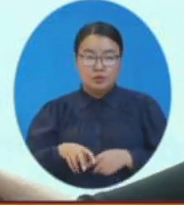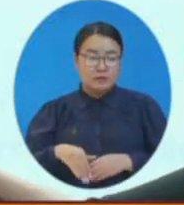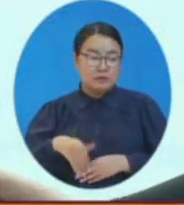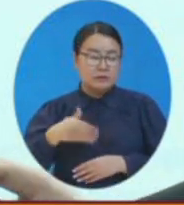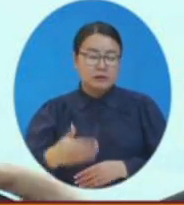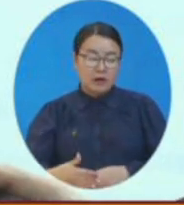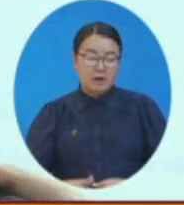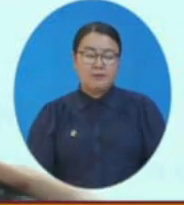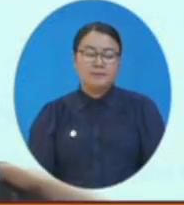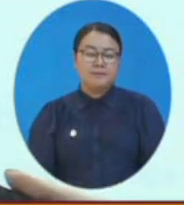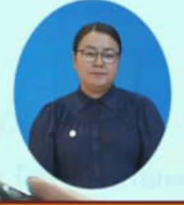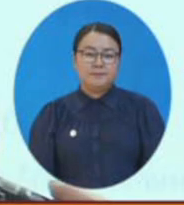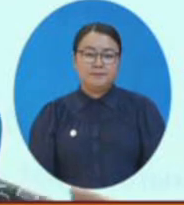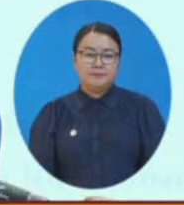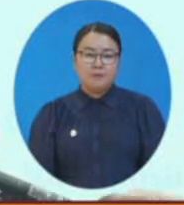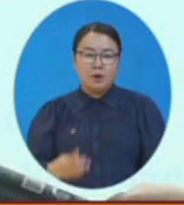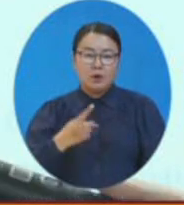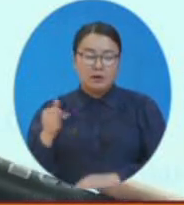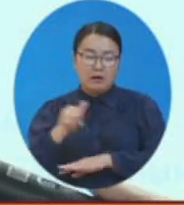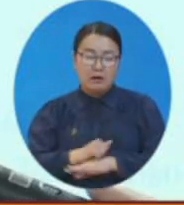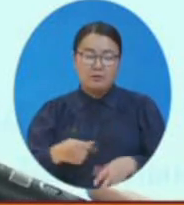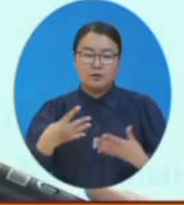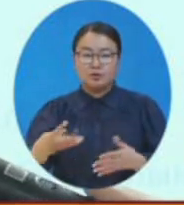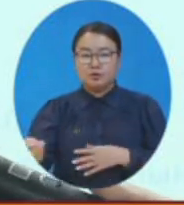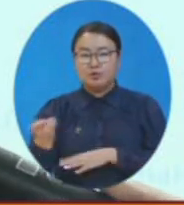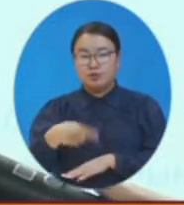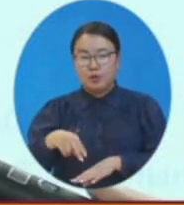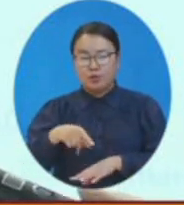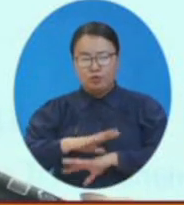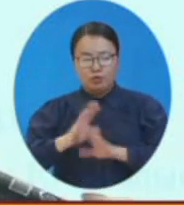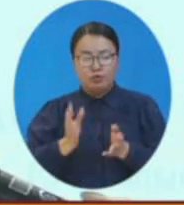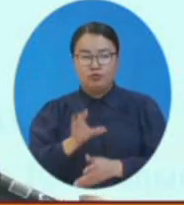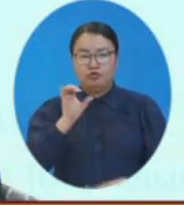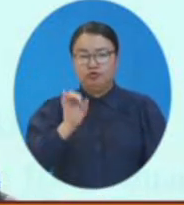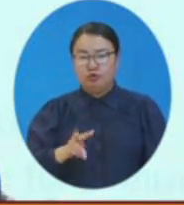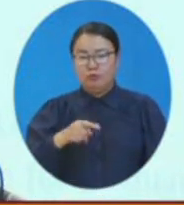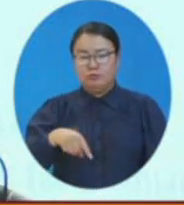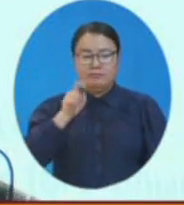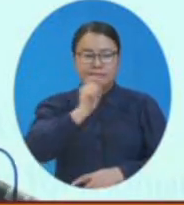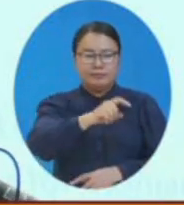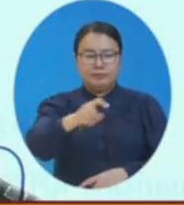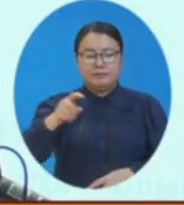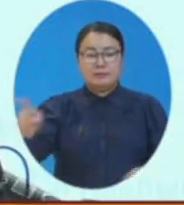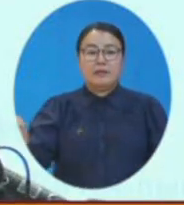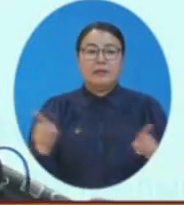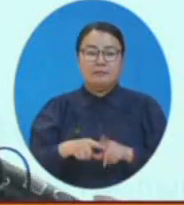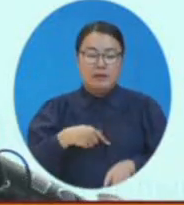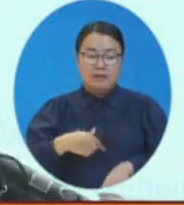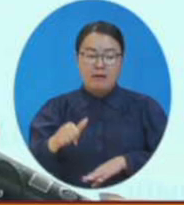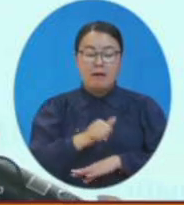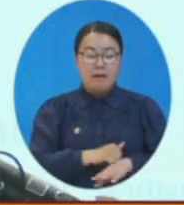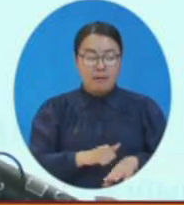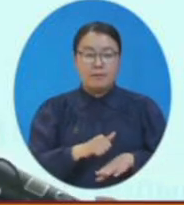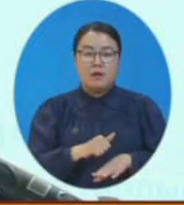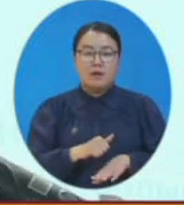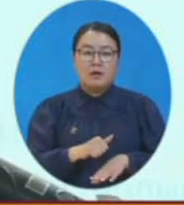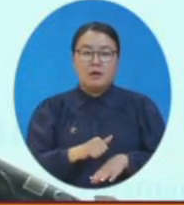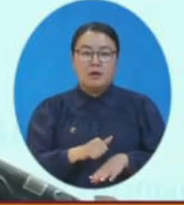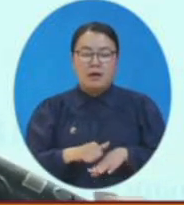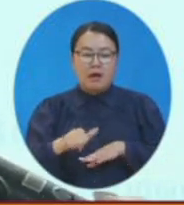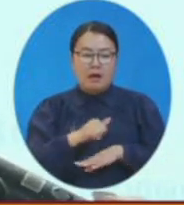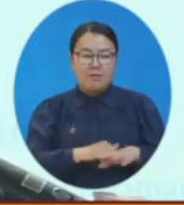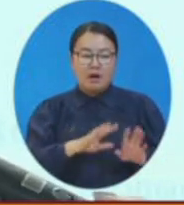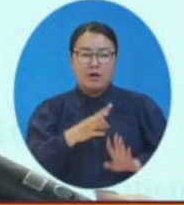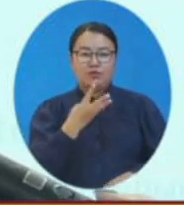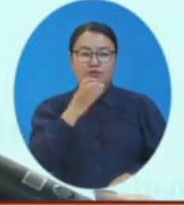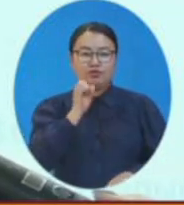гараагаар одоо 21 аймаг 9 дүүргийн одоо мөхсөндөөрөө явж байгаатай адилхан одоо манай аймаг манай аймагын хаанаас